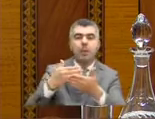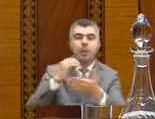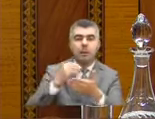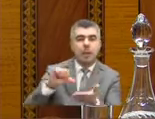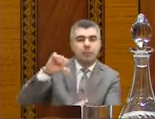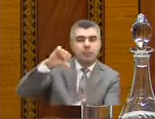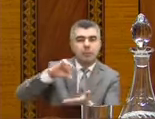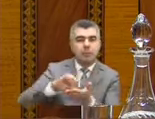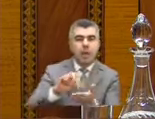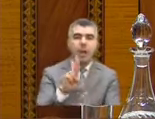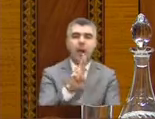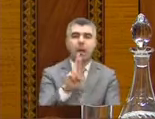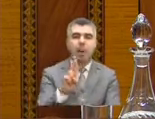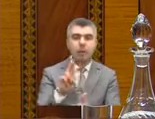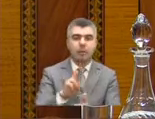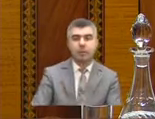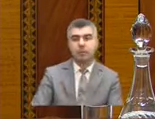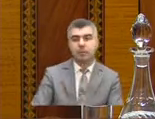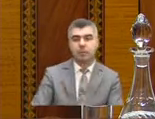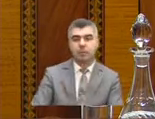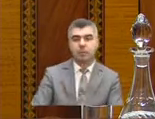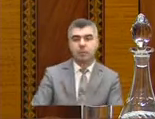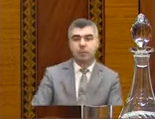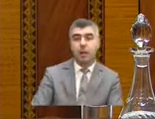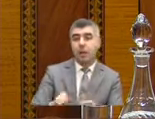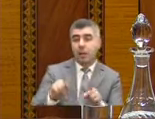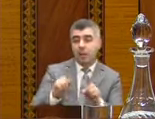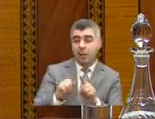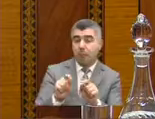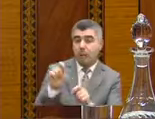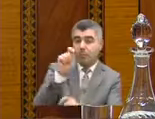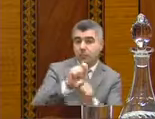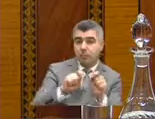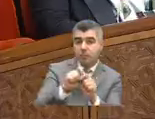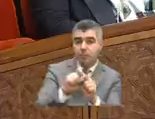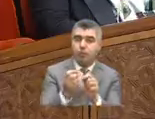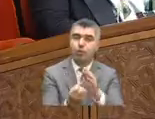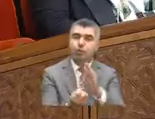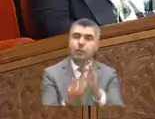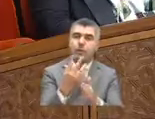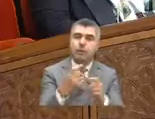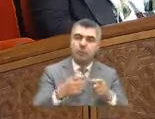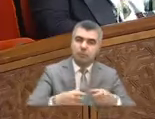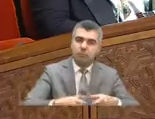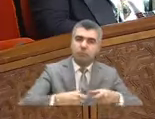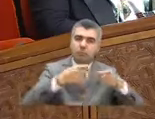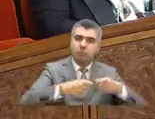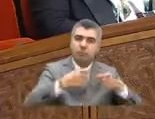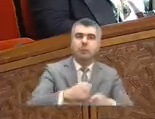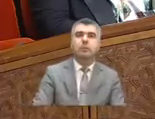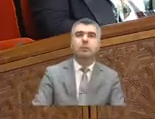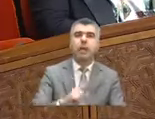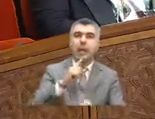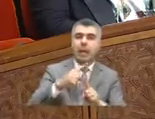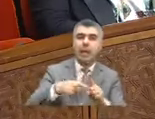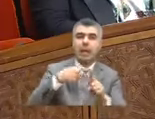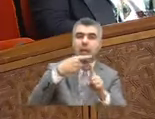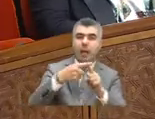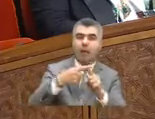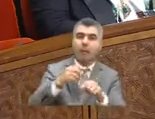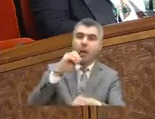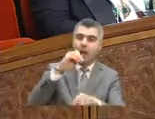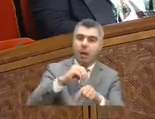سينا بالرباط ببنية علاجية وتصميم من الجيل الجديد، إضافة إلى متابعة